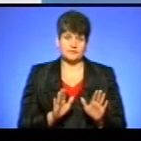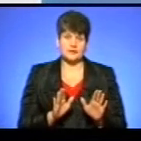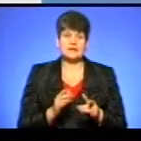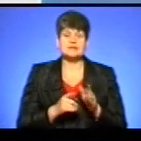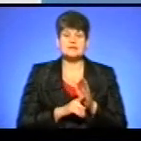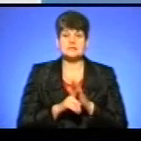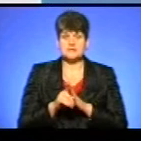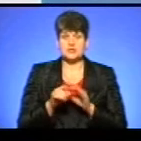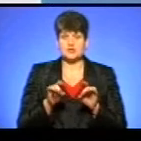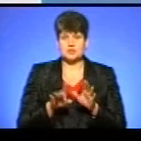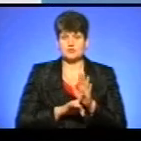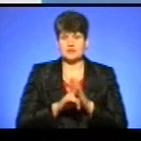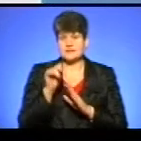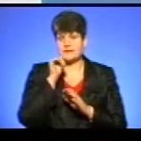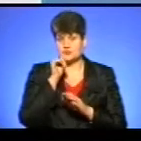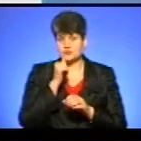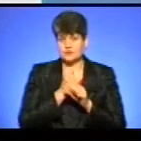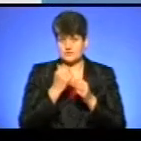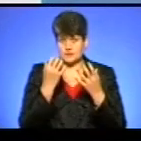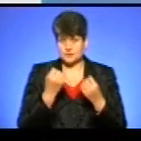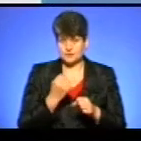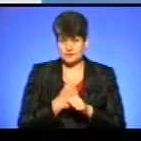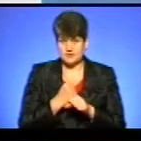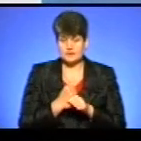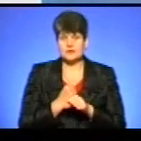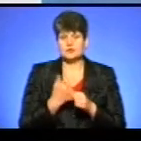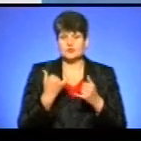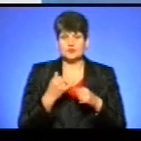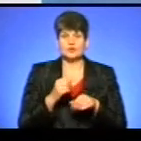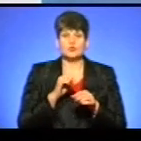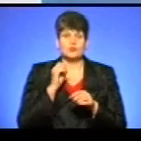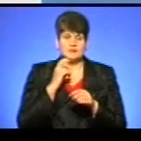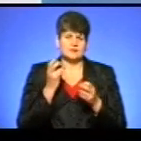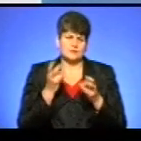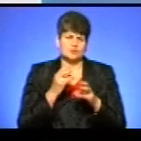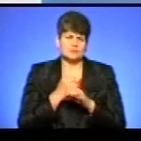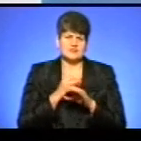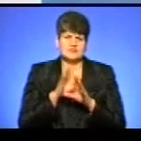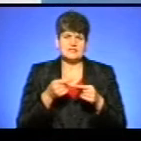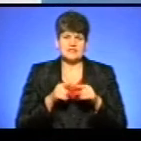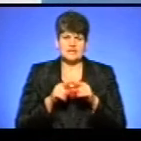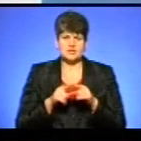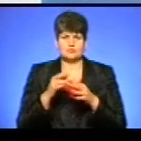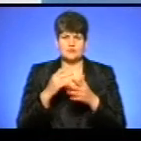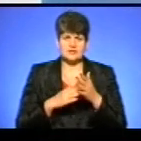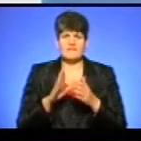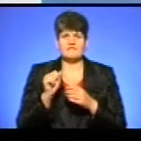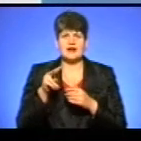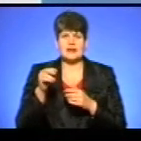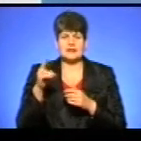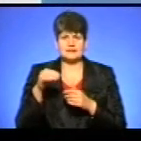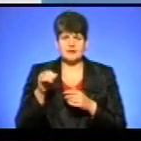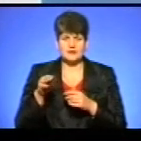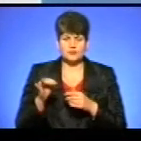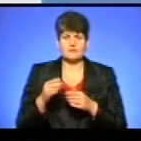вступає в дію вже починаючи з завтрашнього дня, тому що сьогодні до обіду потрібно провести всі технічні процедури, щоб перелаштувати валідатори, щоб працювали правильно валідатори